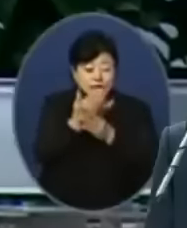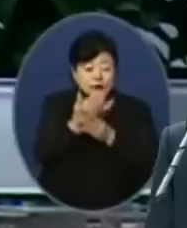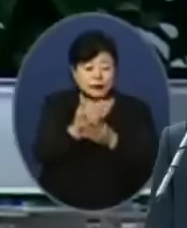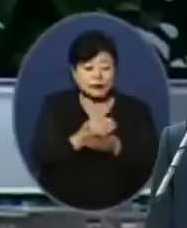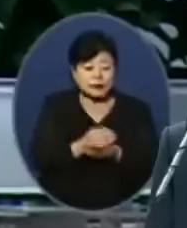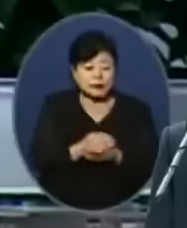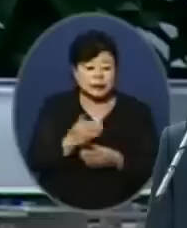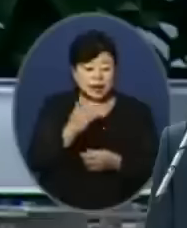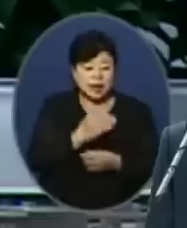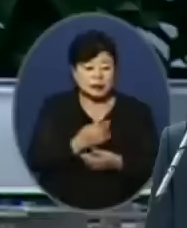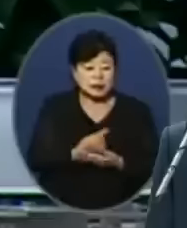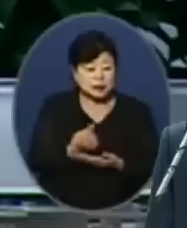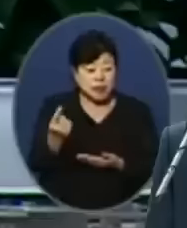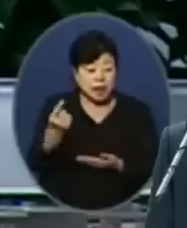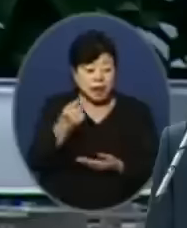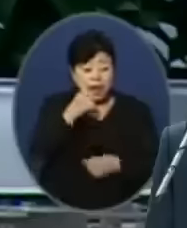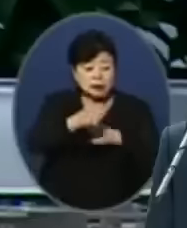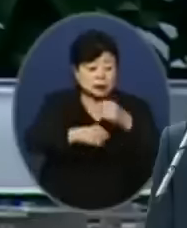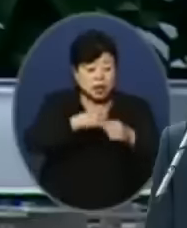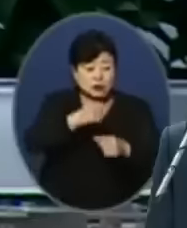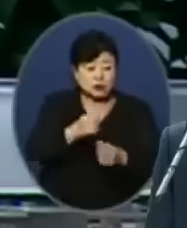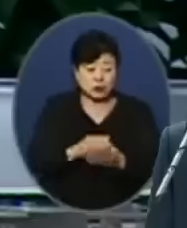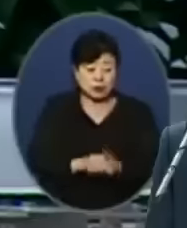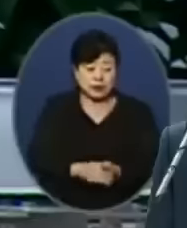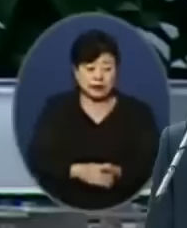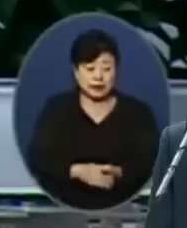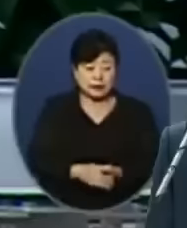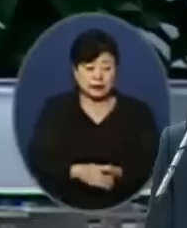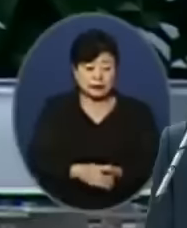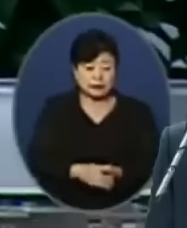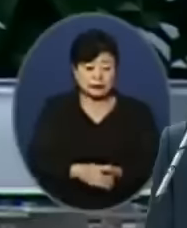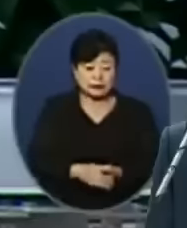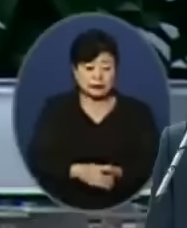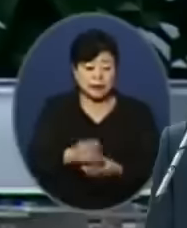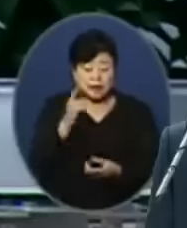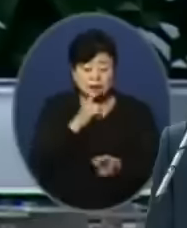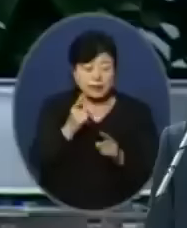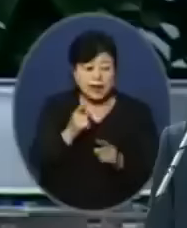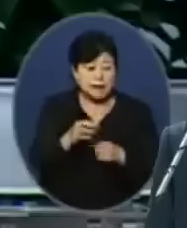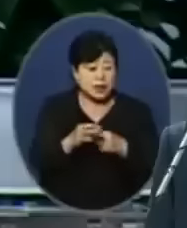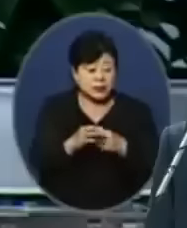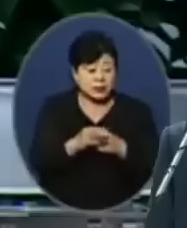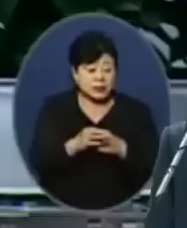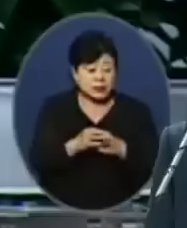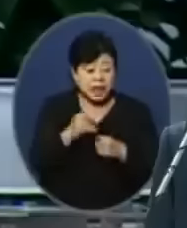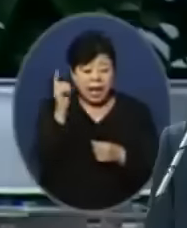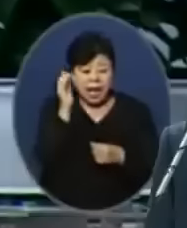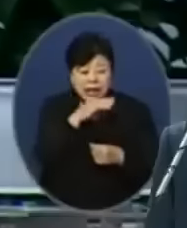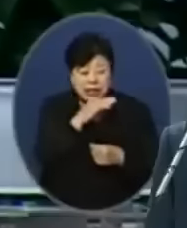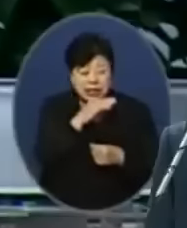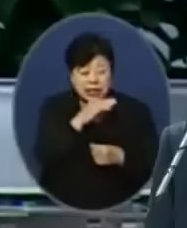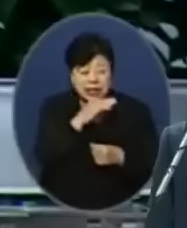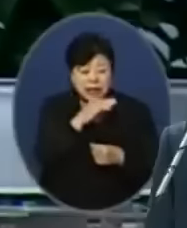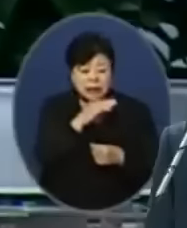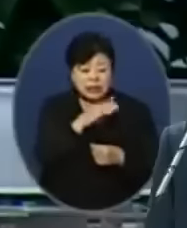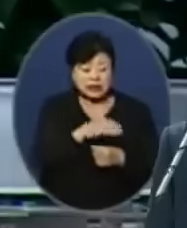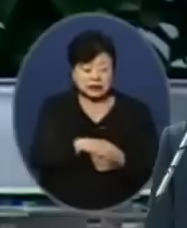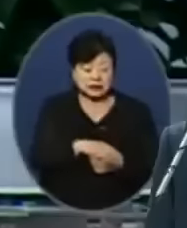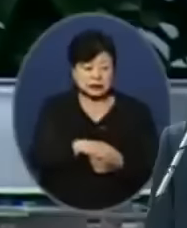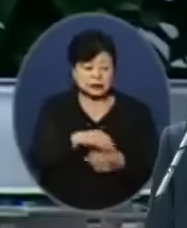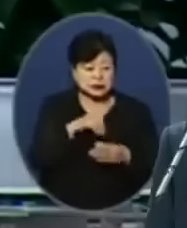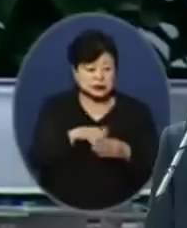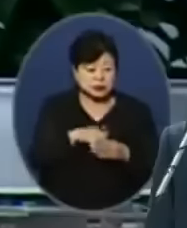여러분 떠나서 자유롭게 일하는 것입니다. 나쁜 말을 하면 악이 내 주위에